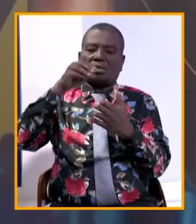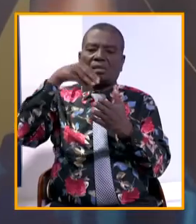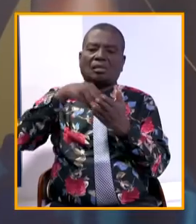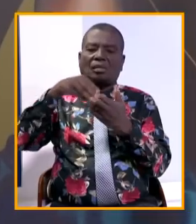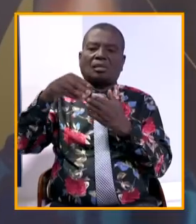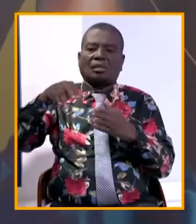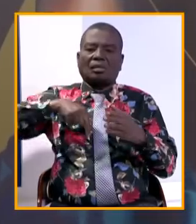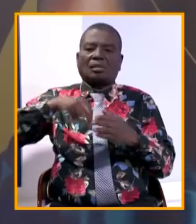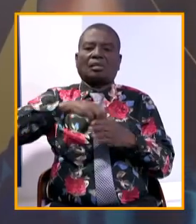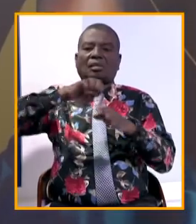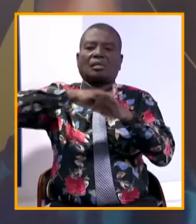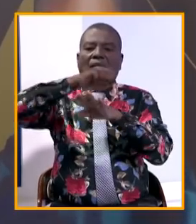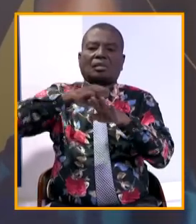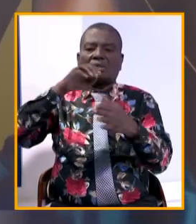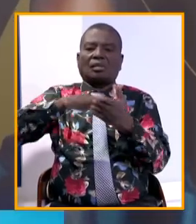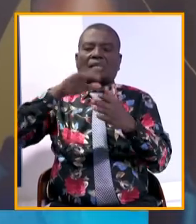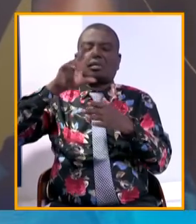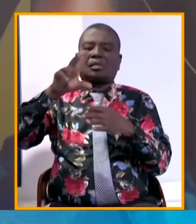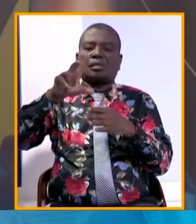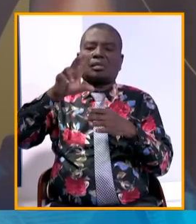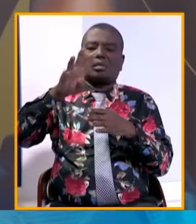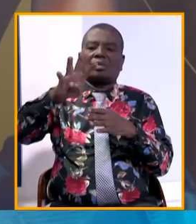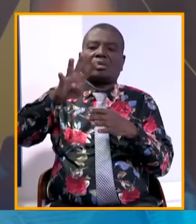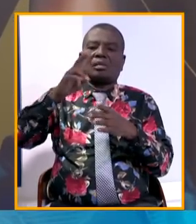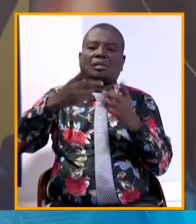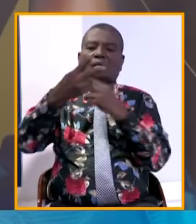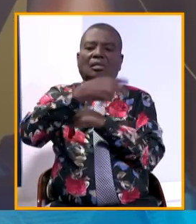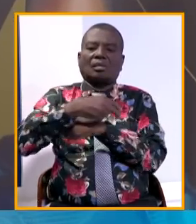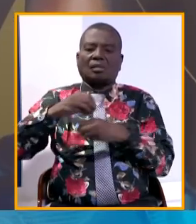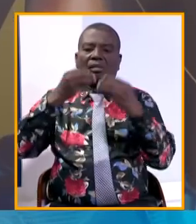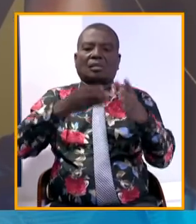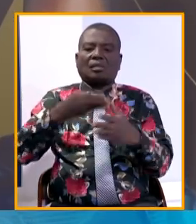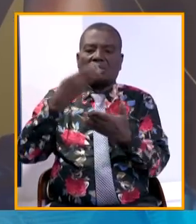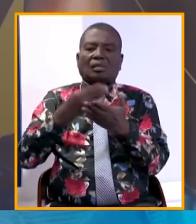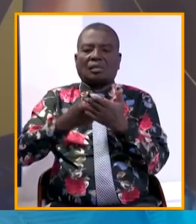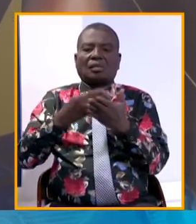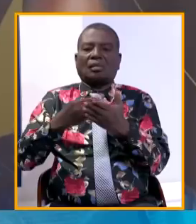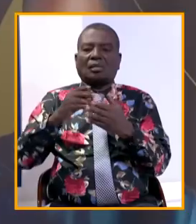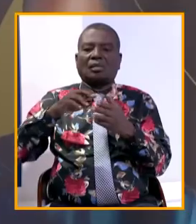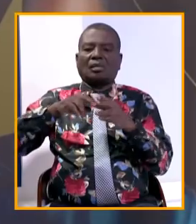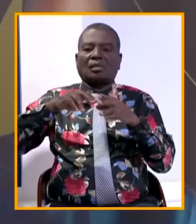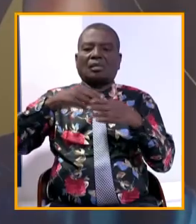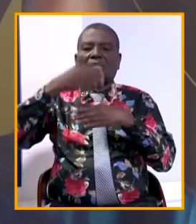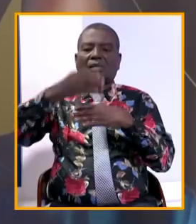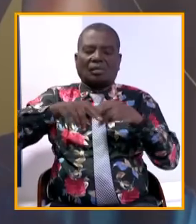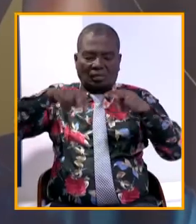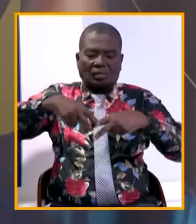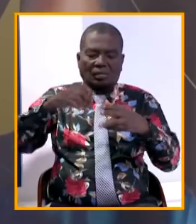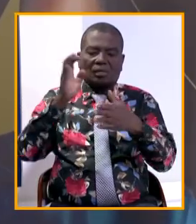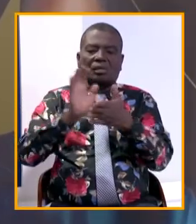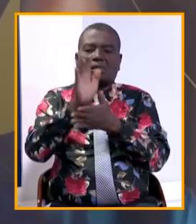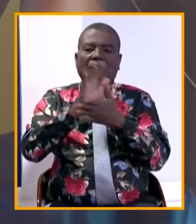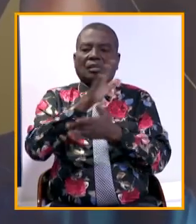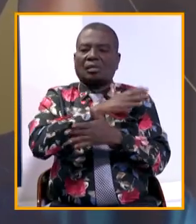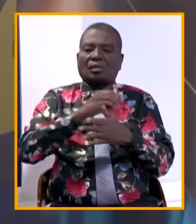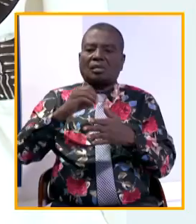engageons en moins de 48 heures à pouvoir mettre ces fonds à disposition après analyse donc rapide de leur dossier. Et tout cela se fait